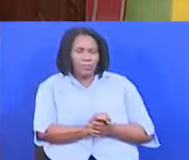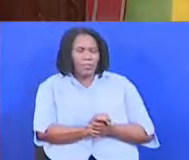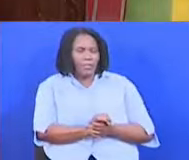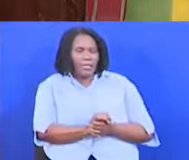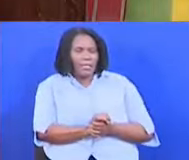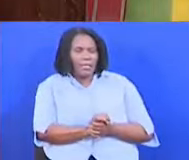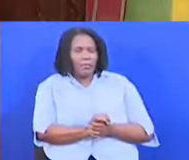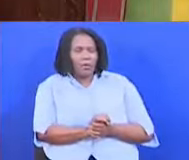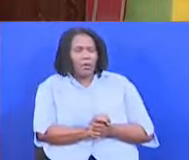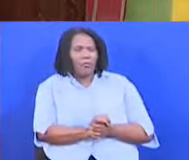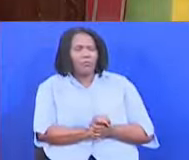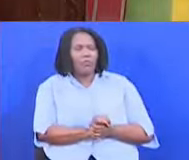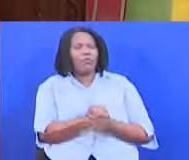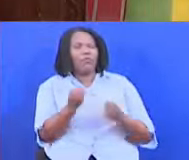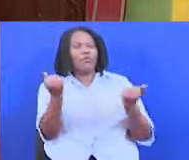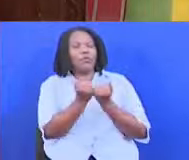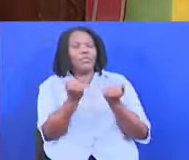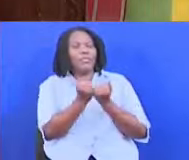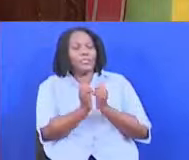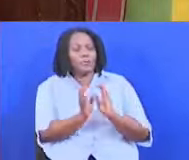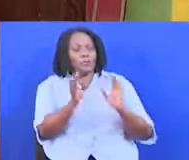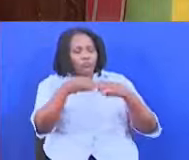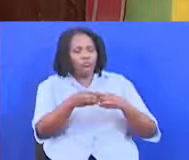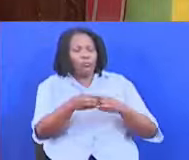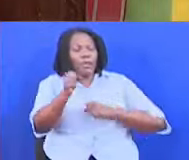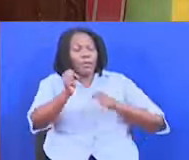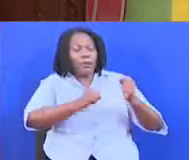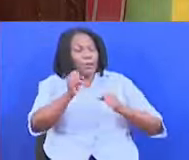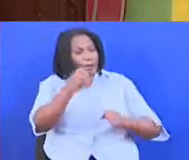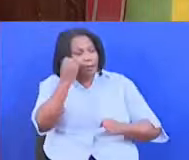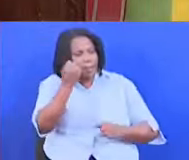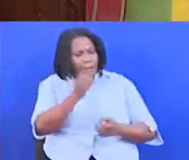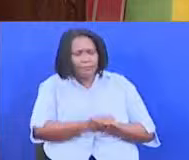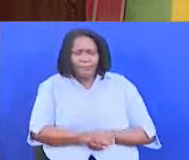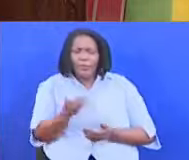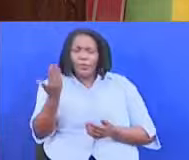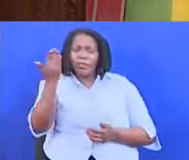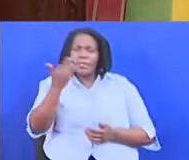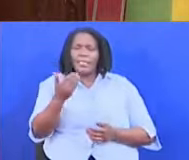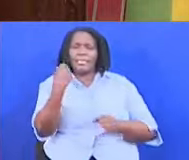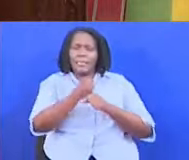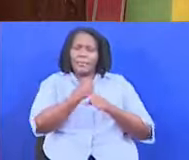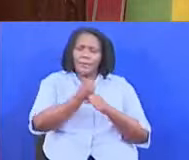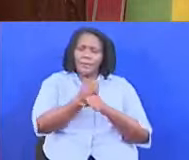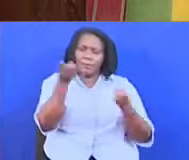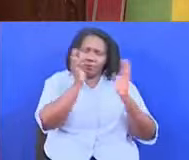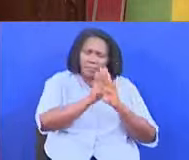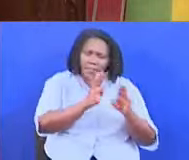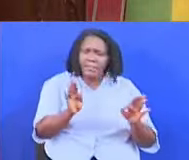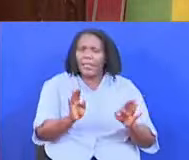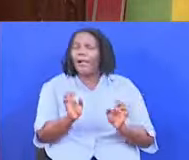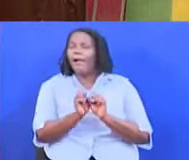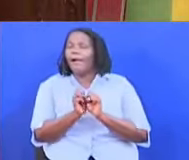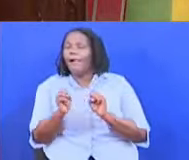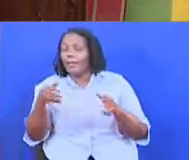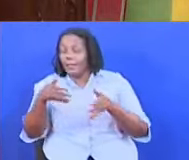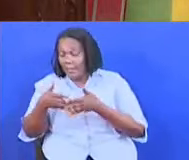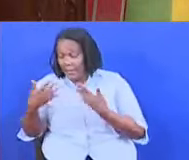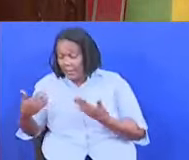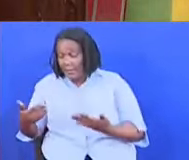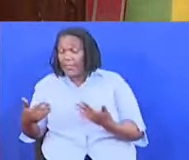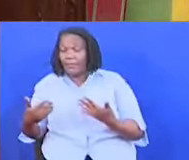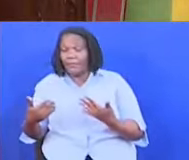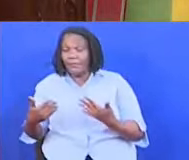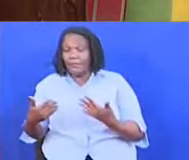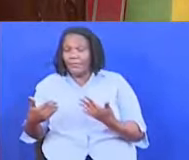kupambana na madawa ya kulevya. Wapo watu walikuwepo, wamefanya kazi yao, wamemaliza, lakini kutokea hapo mpaka hapo